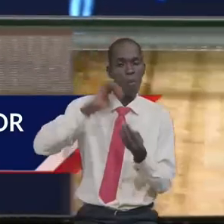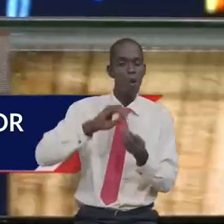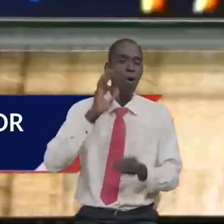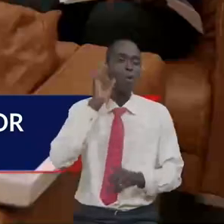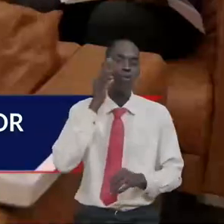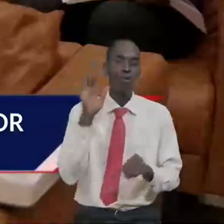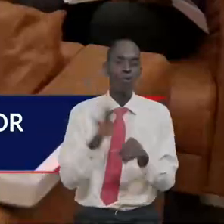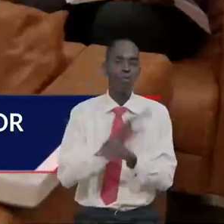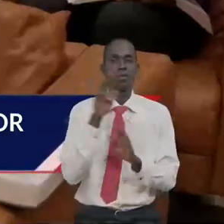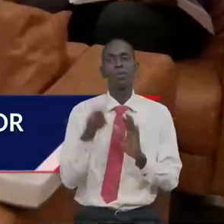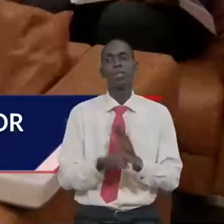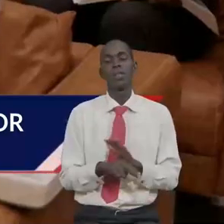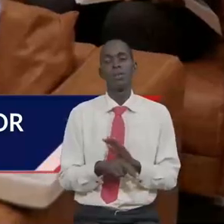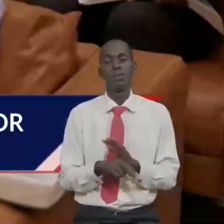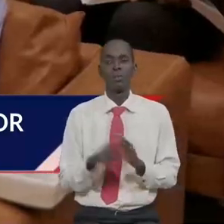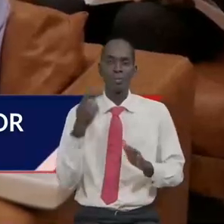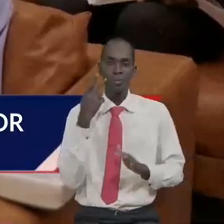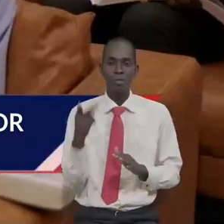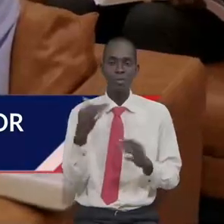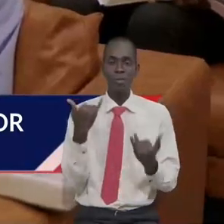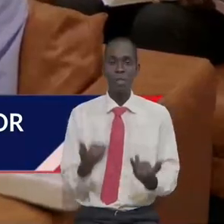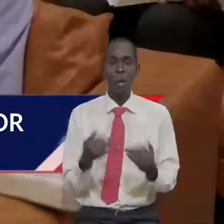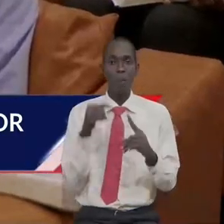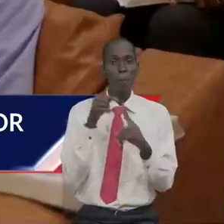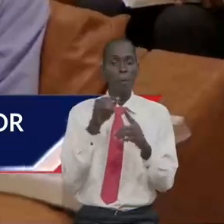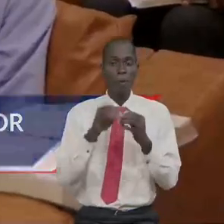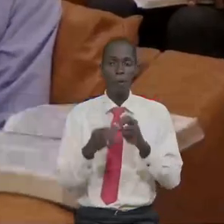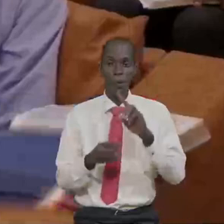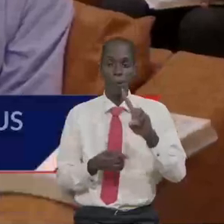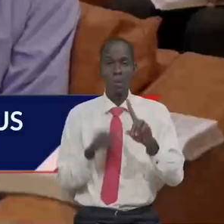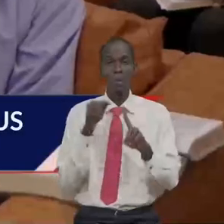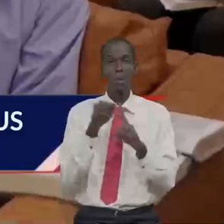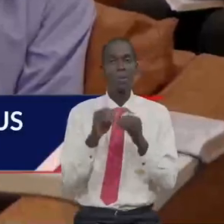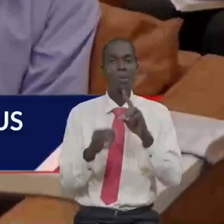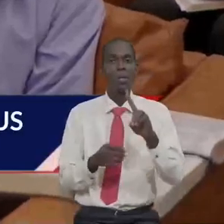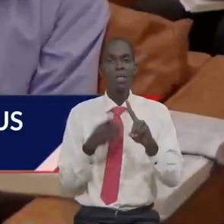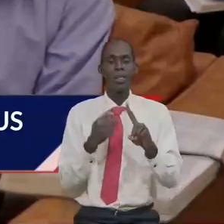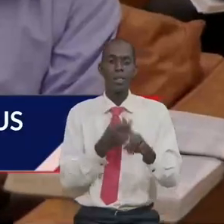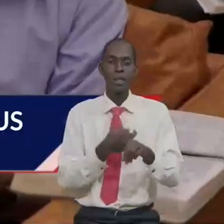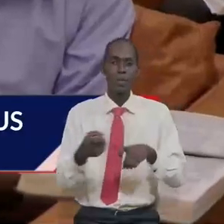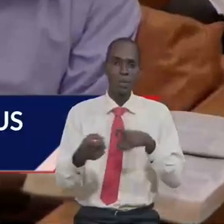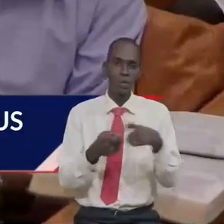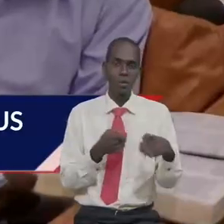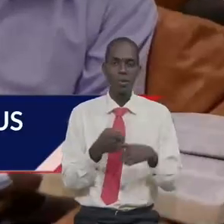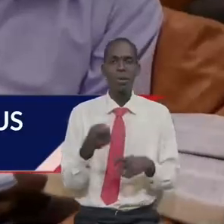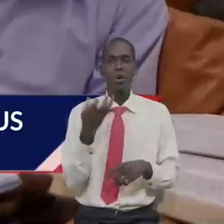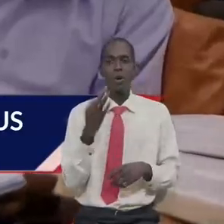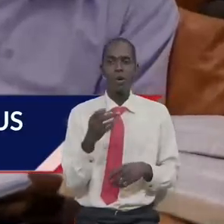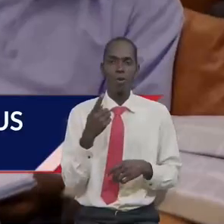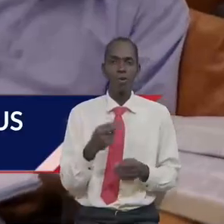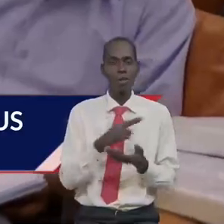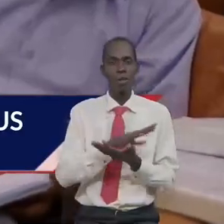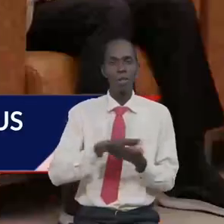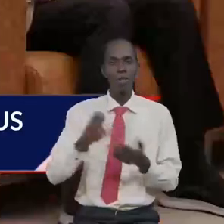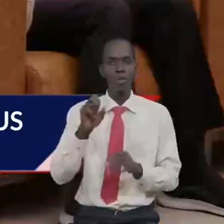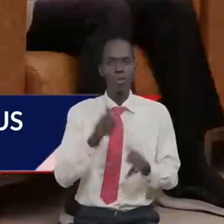plus d'utilité. Allons au premier point. Premier point, c'est la persécution du juste en